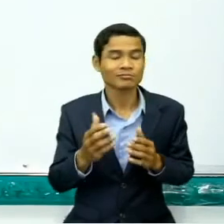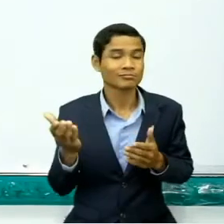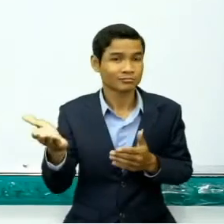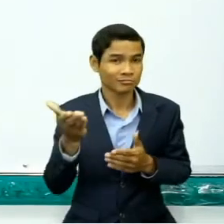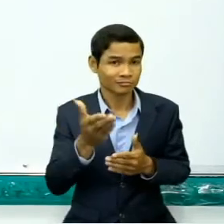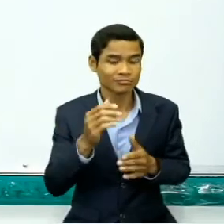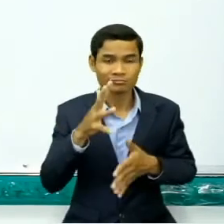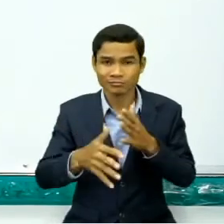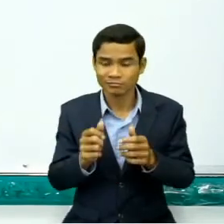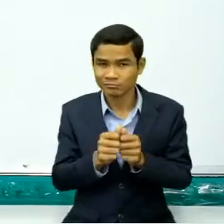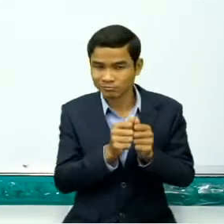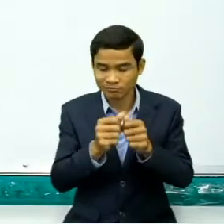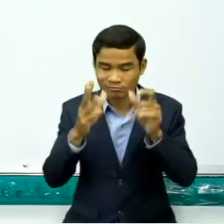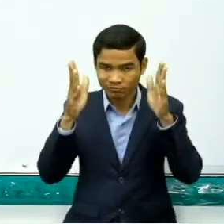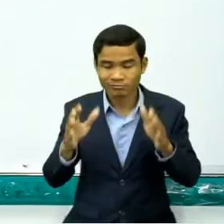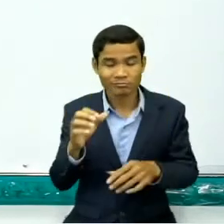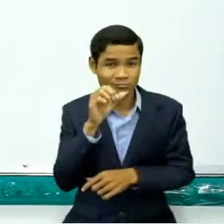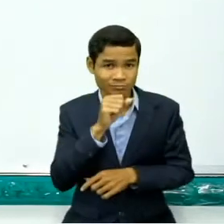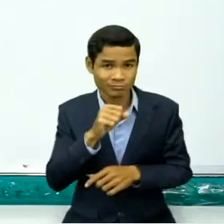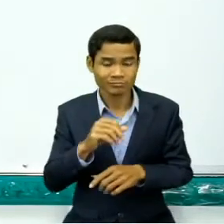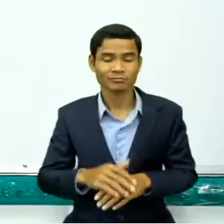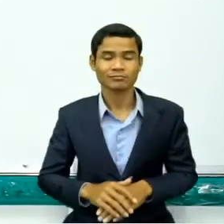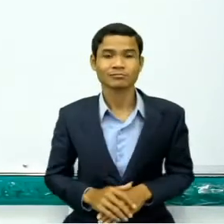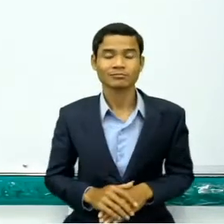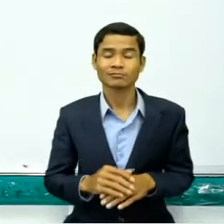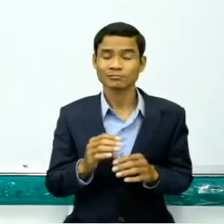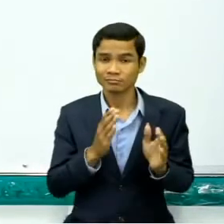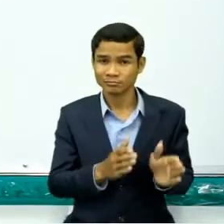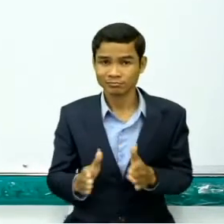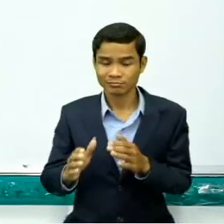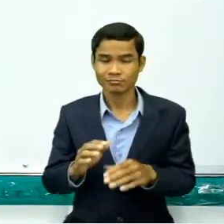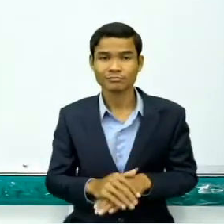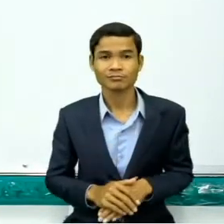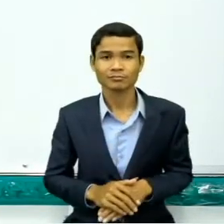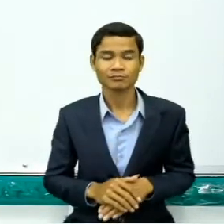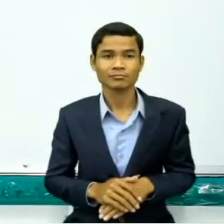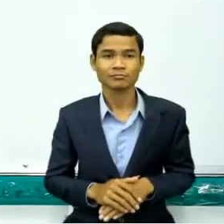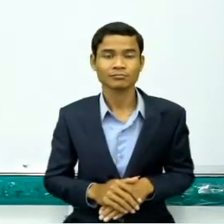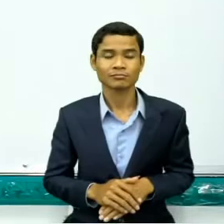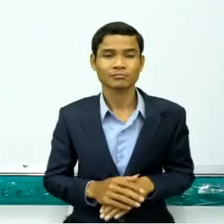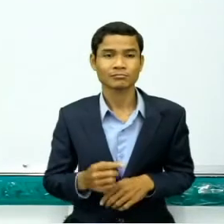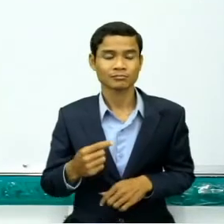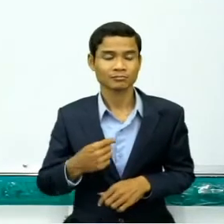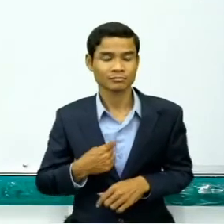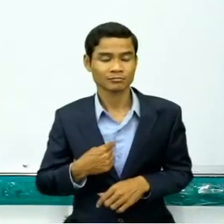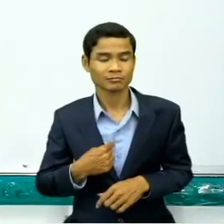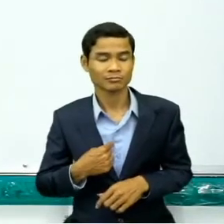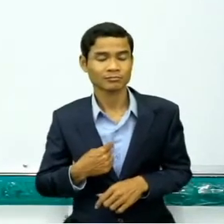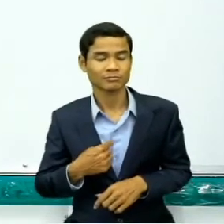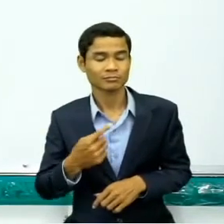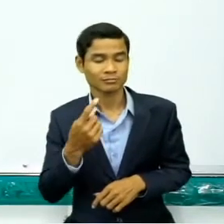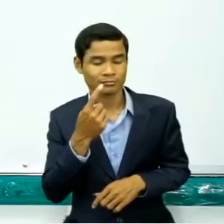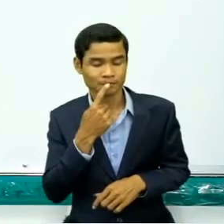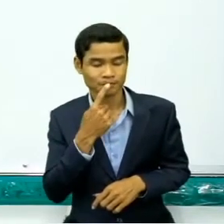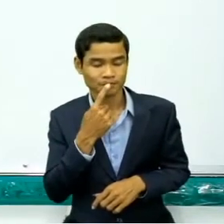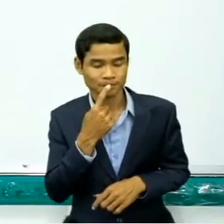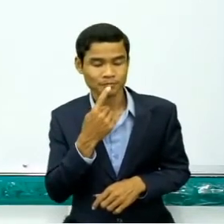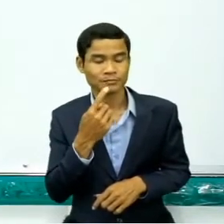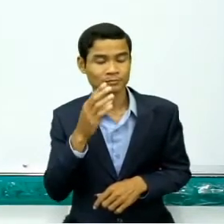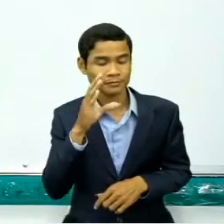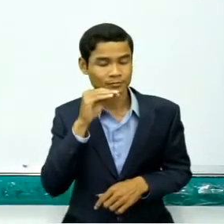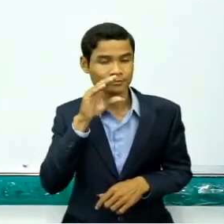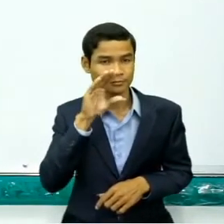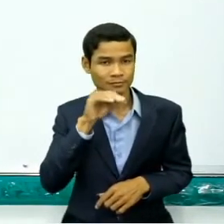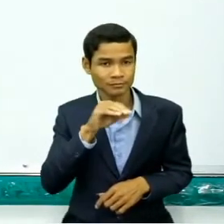chỉ riêng chỉ mua nè cô nè chà tiệm nhom miên mọt xóm rạp ni